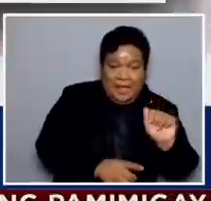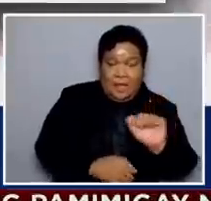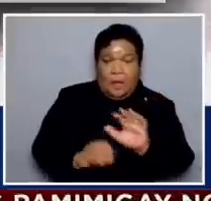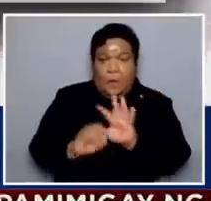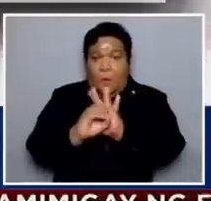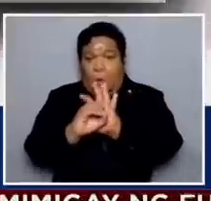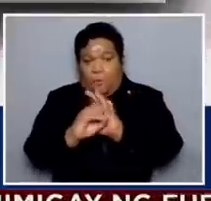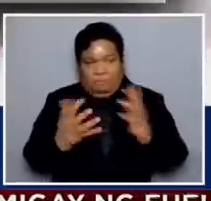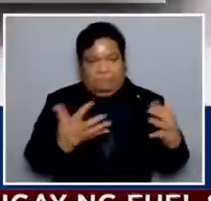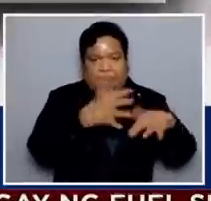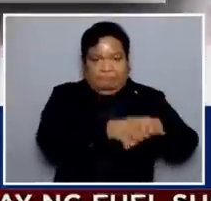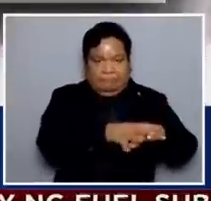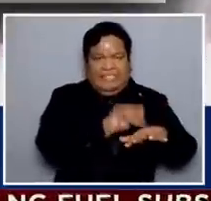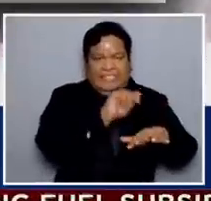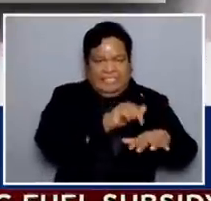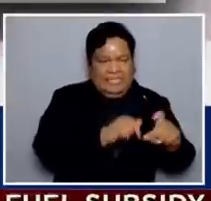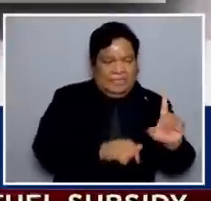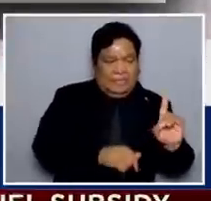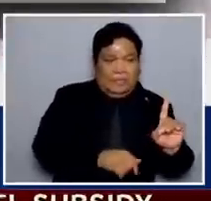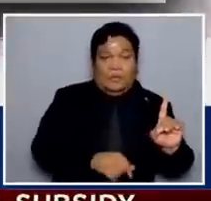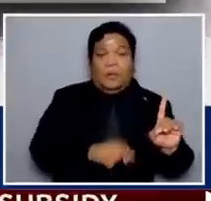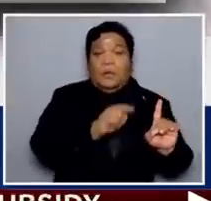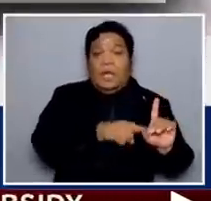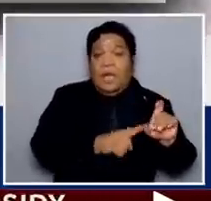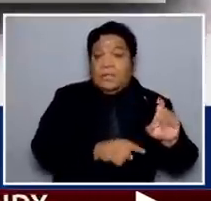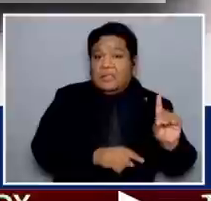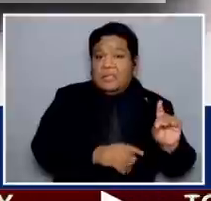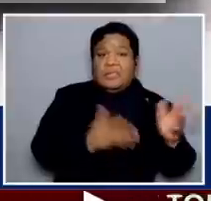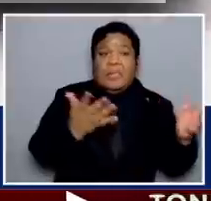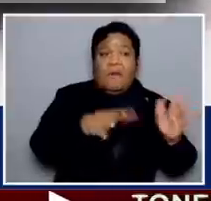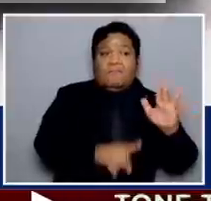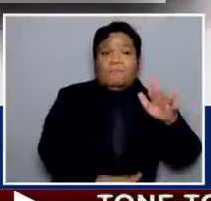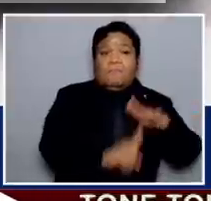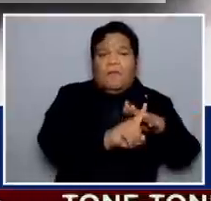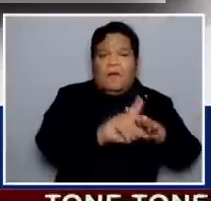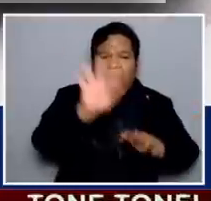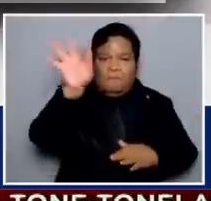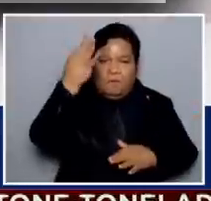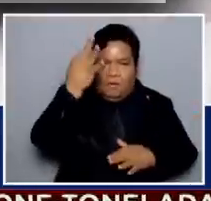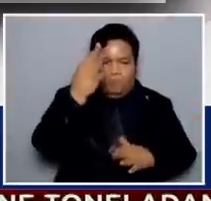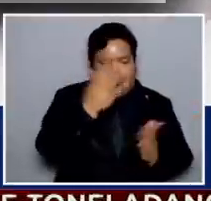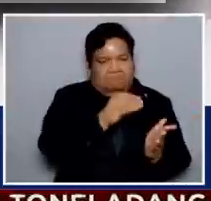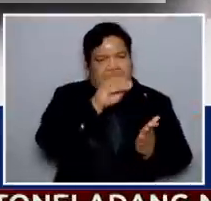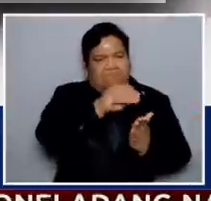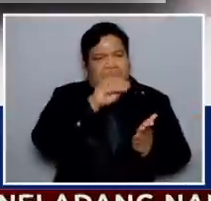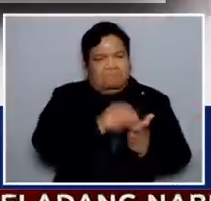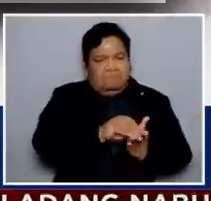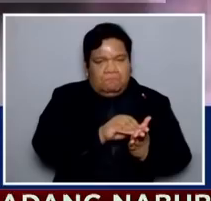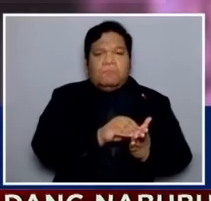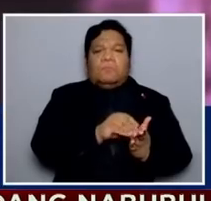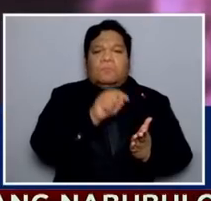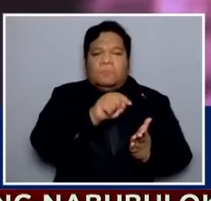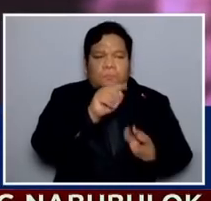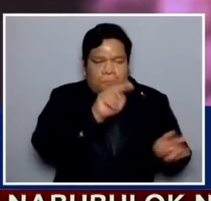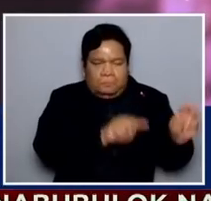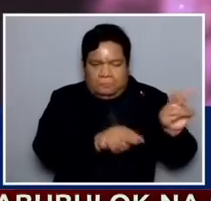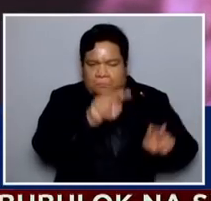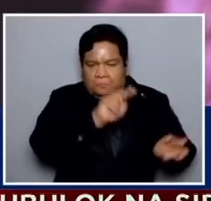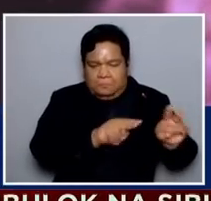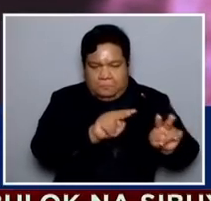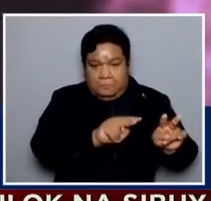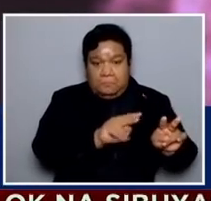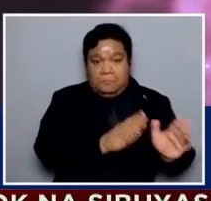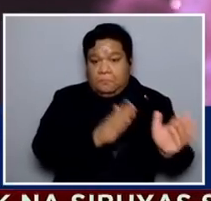na unang nakita sa France, inilista na ng World Health Organization bilang variant under monitoring. Ang